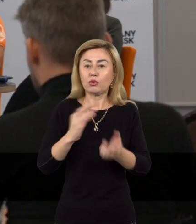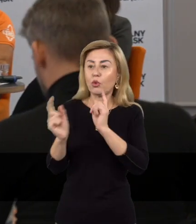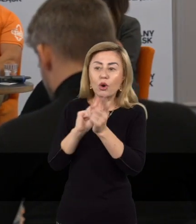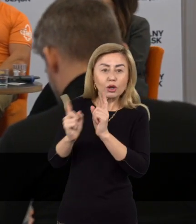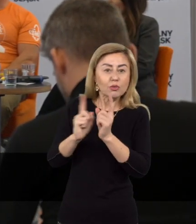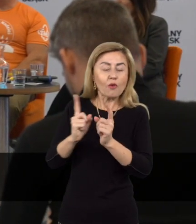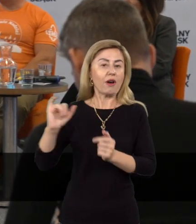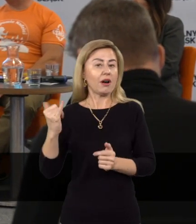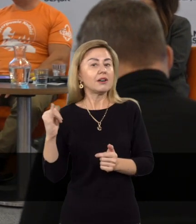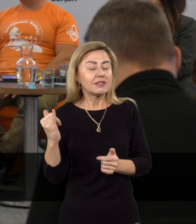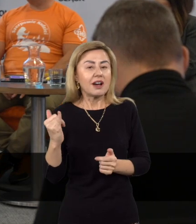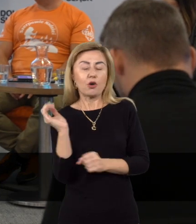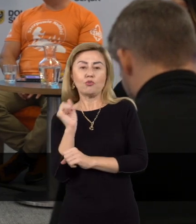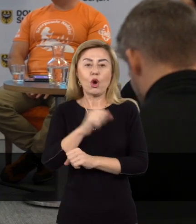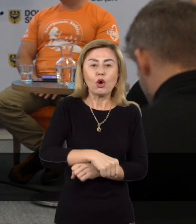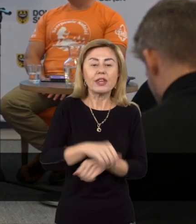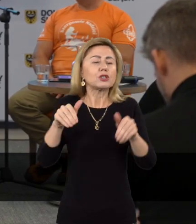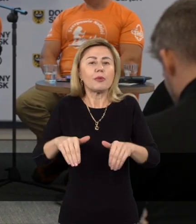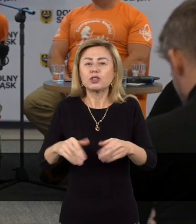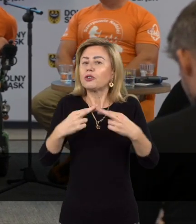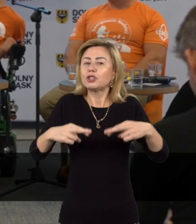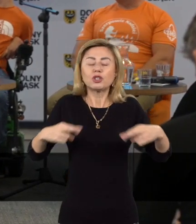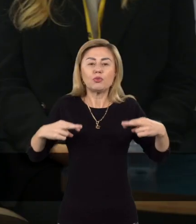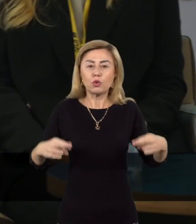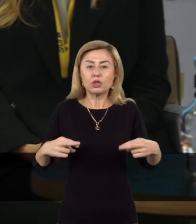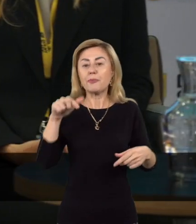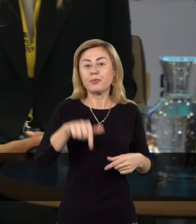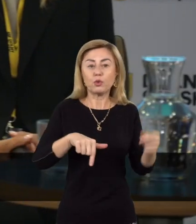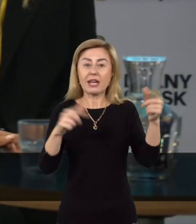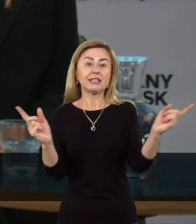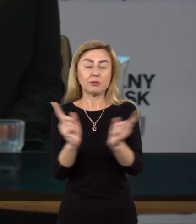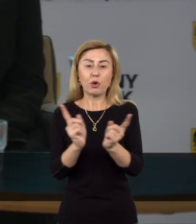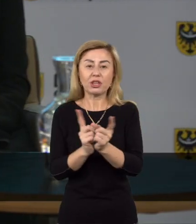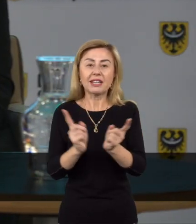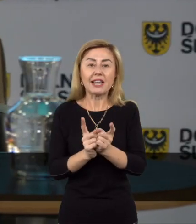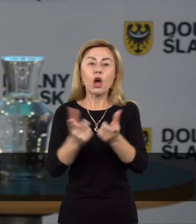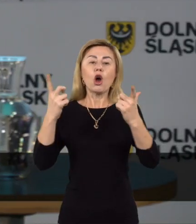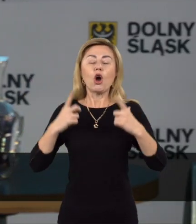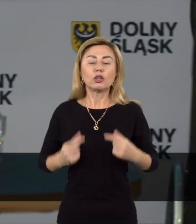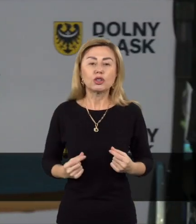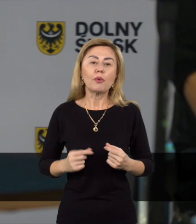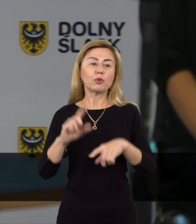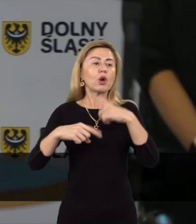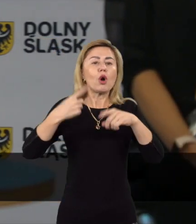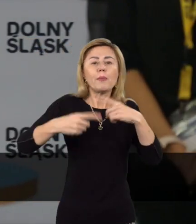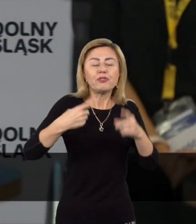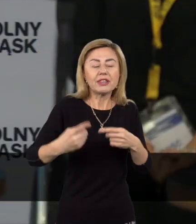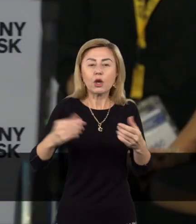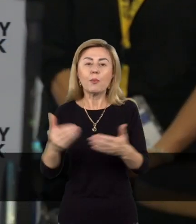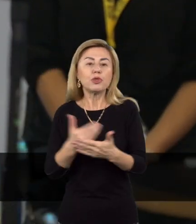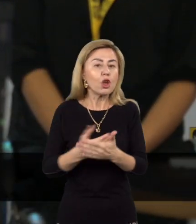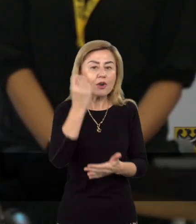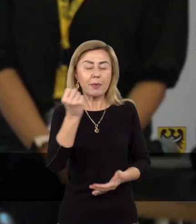ale również i możliwości, które są, bo są tutaj instytucje, są tutaj eksperci, którzy opowiadają o